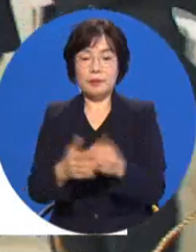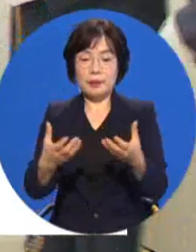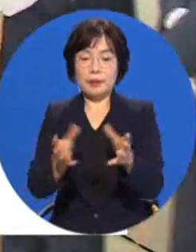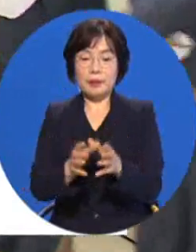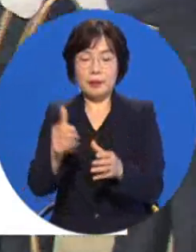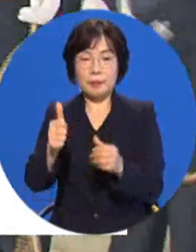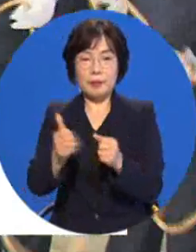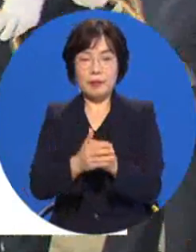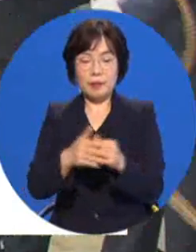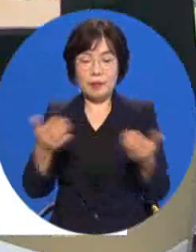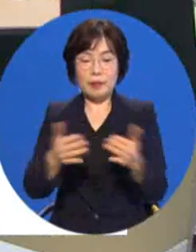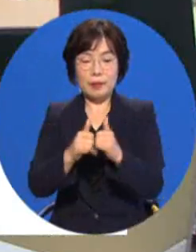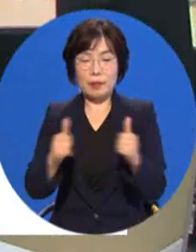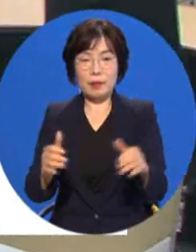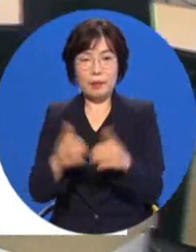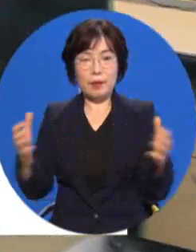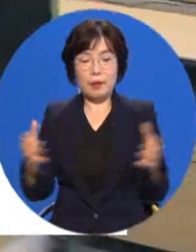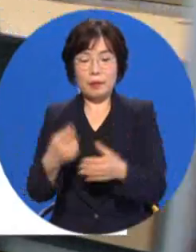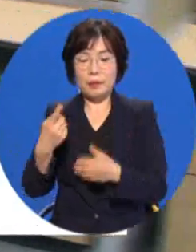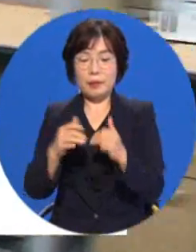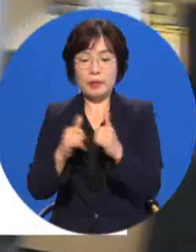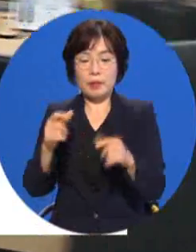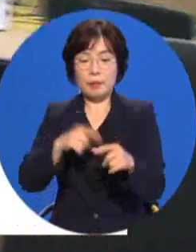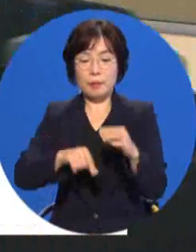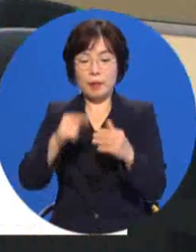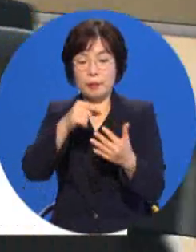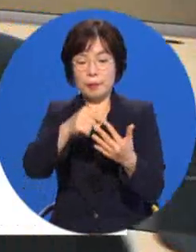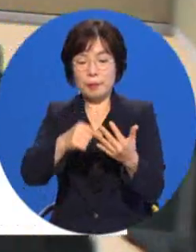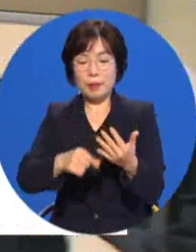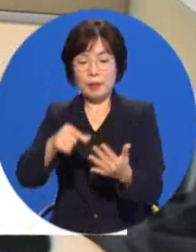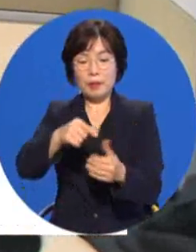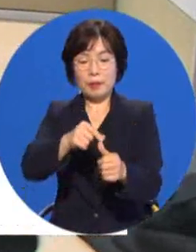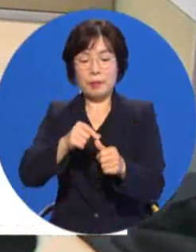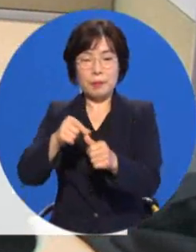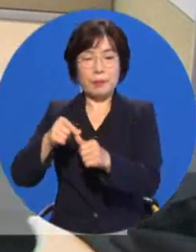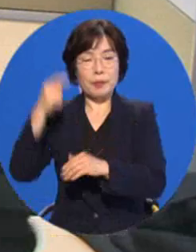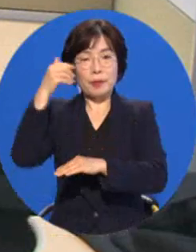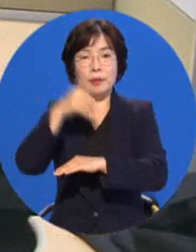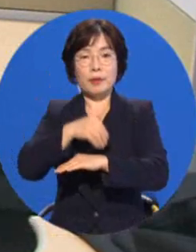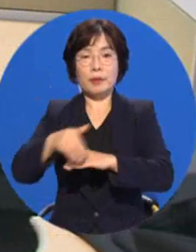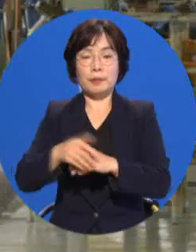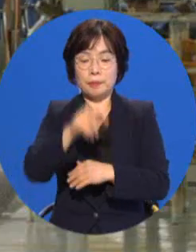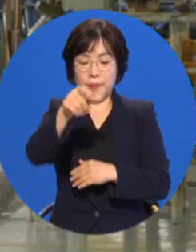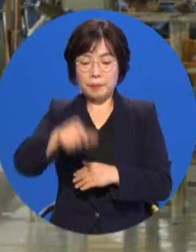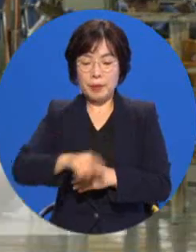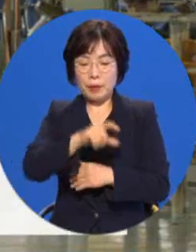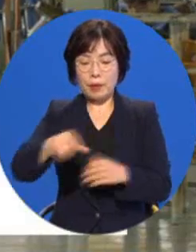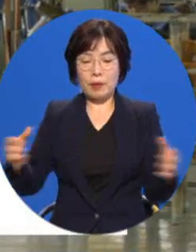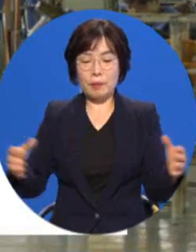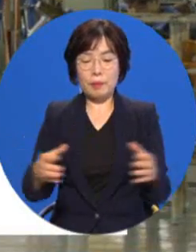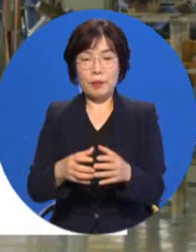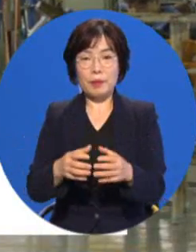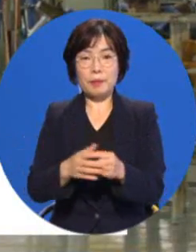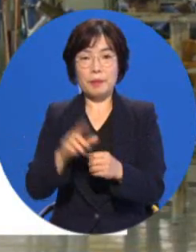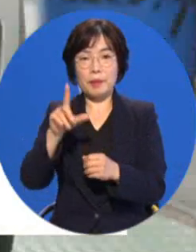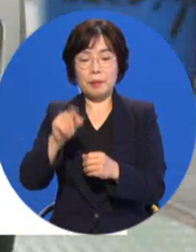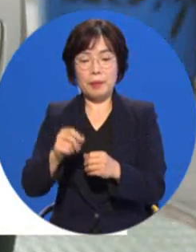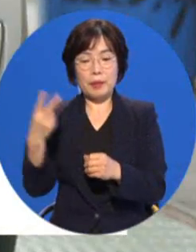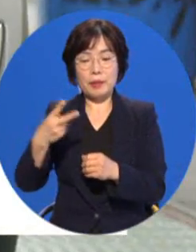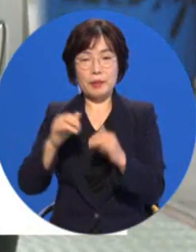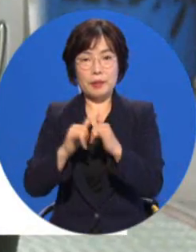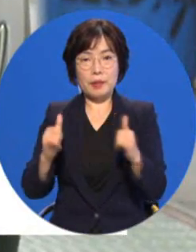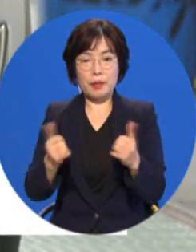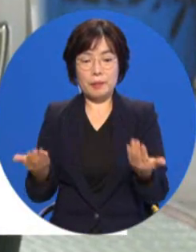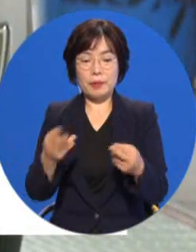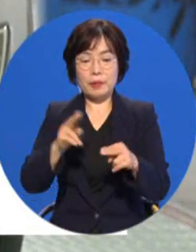팀장급 직원과 생산직 직원 등 천여 명을 순차적으로 채용할 계획입니다. 간접 고용까지 포함하면 약 12,000여